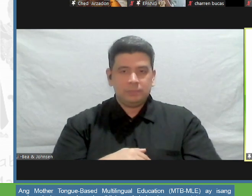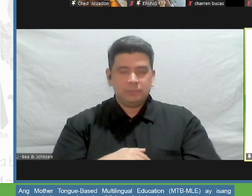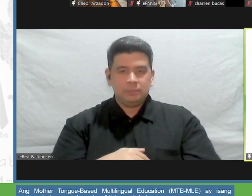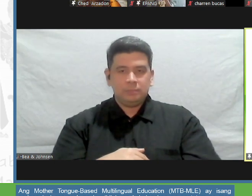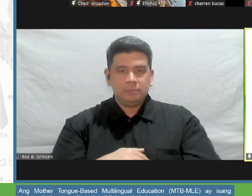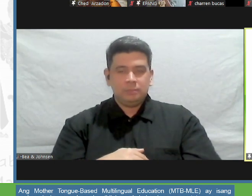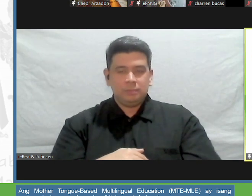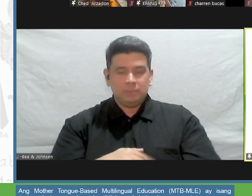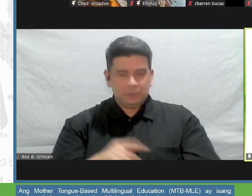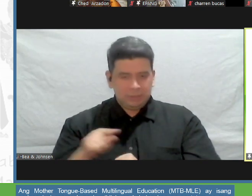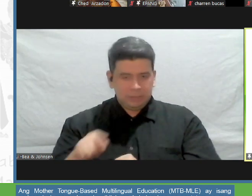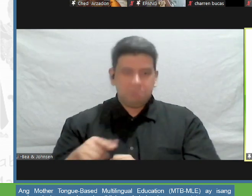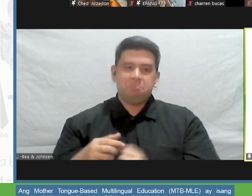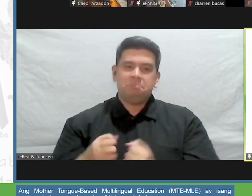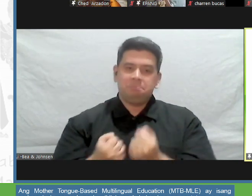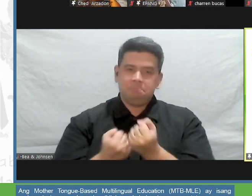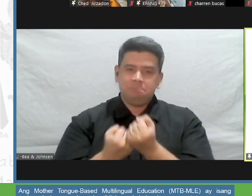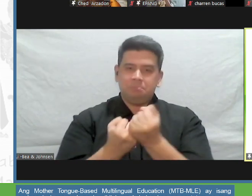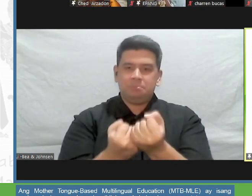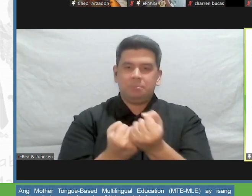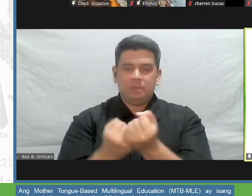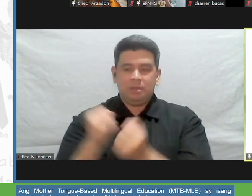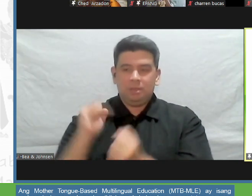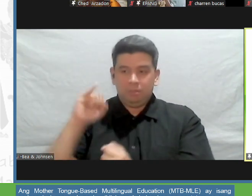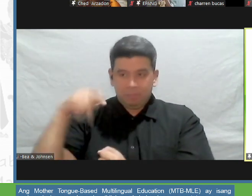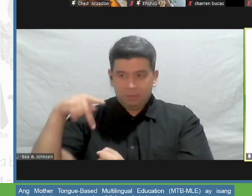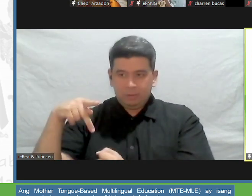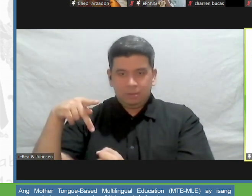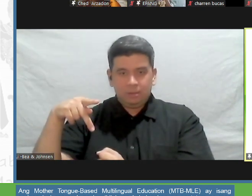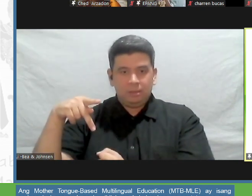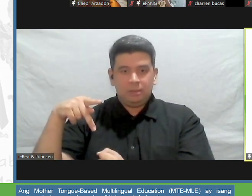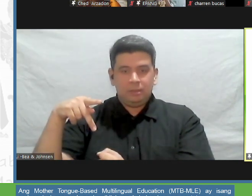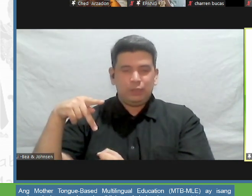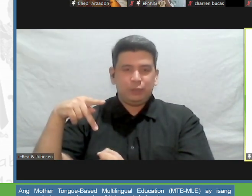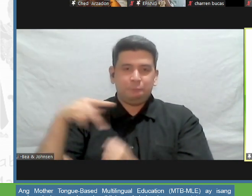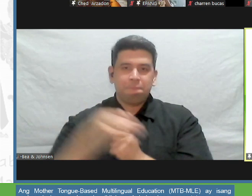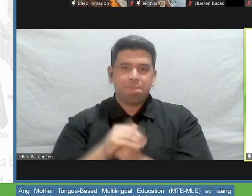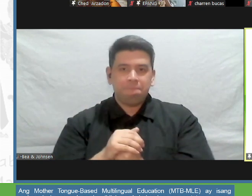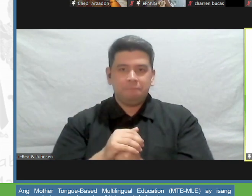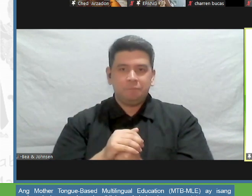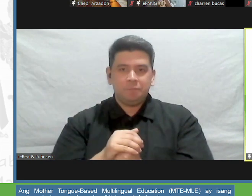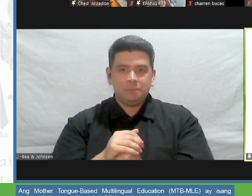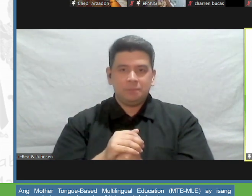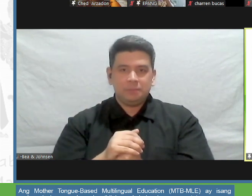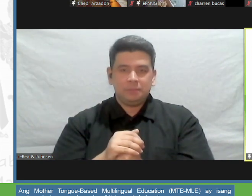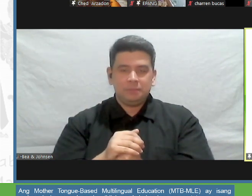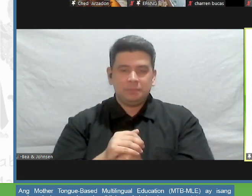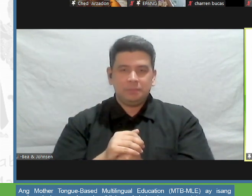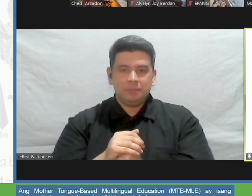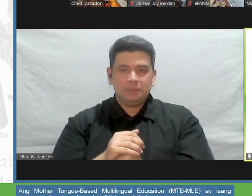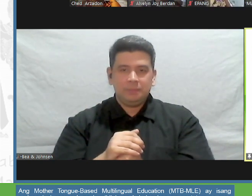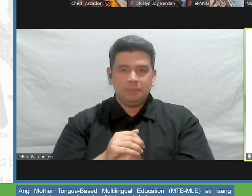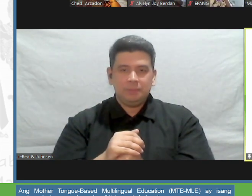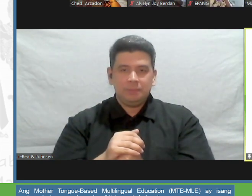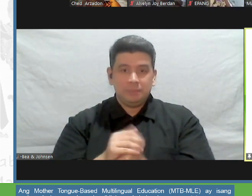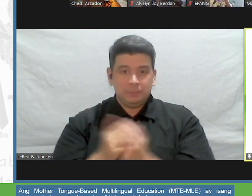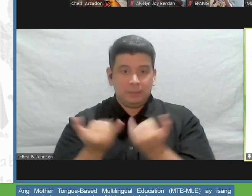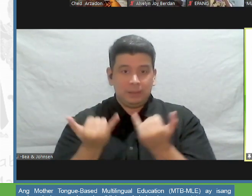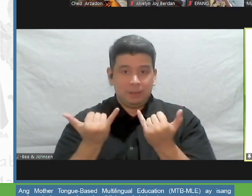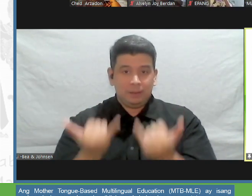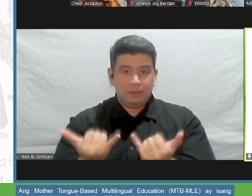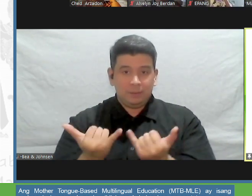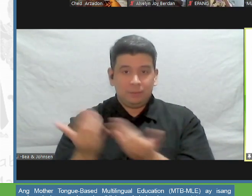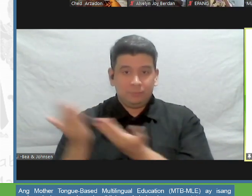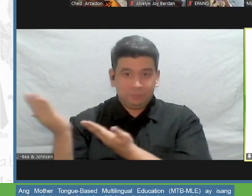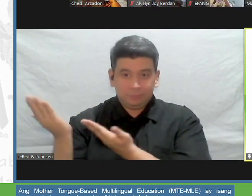sa pagtataguyod ng katutubong edukasyon, lalo na sa ating pamayan ng lakas. Ibinibigay ko po si May